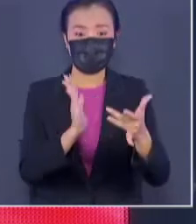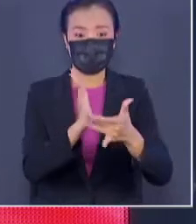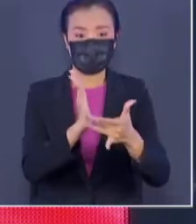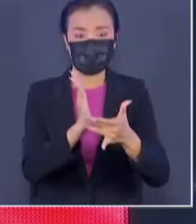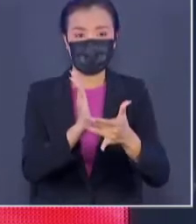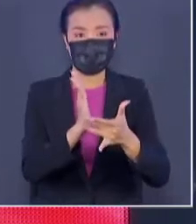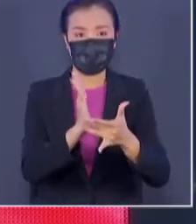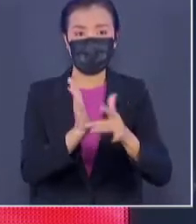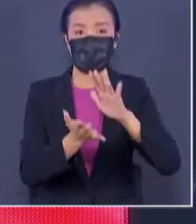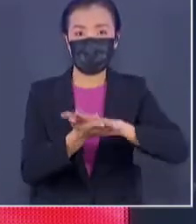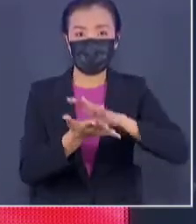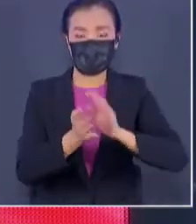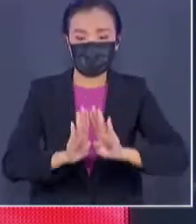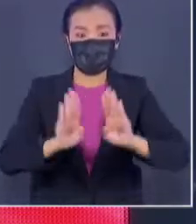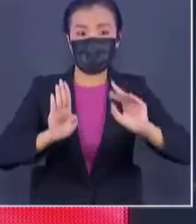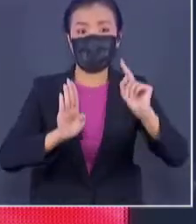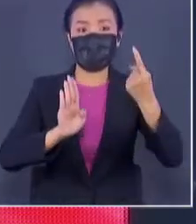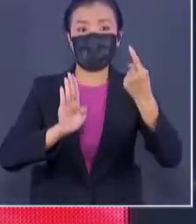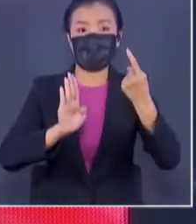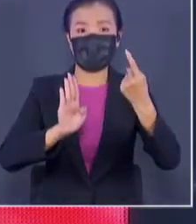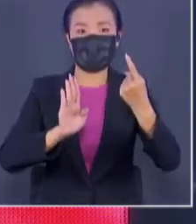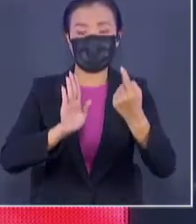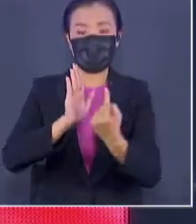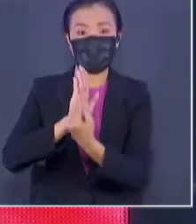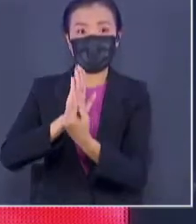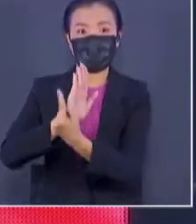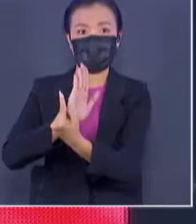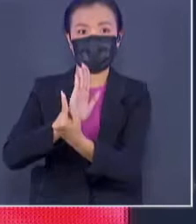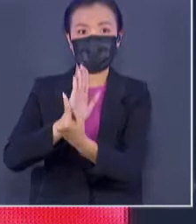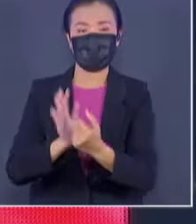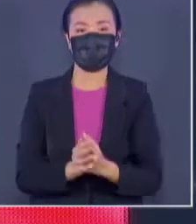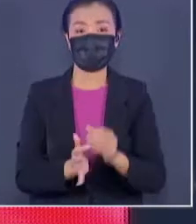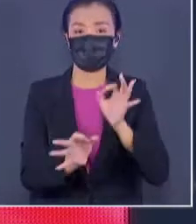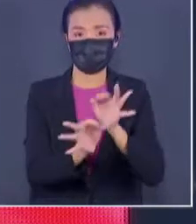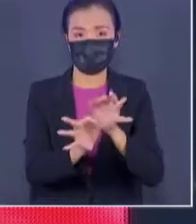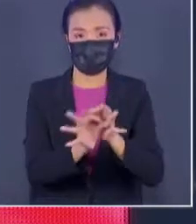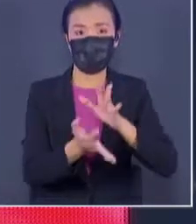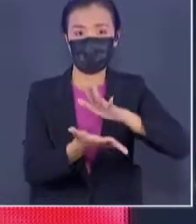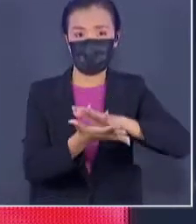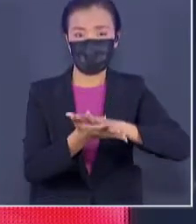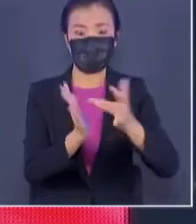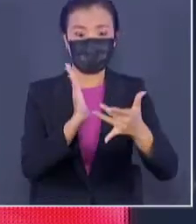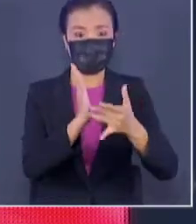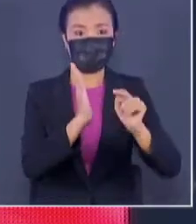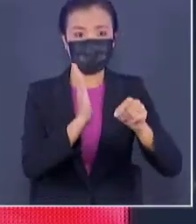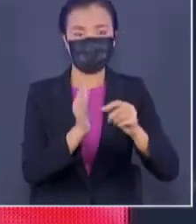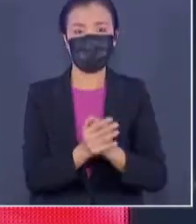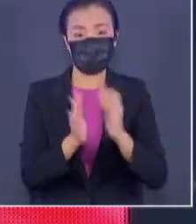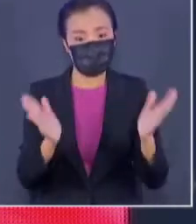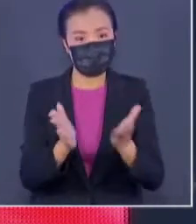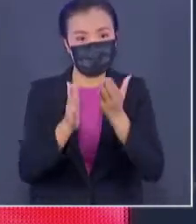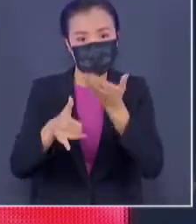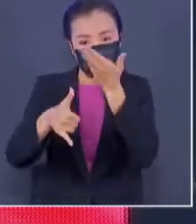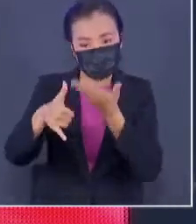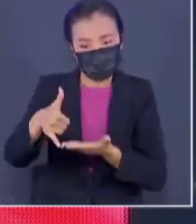ซึ่งถือว่าเป็นแห่งแรกในพื้นที่ภาคอีสานนะครับแล้วก็แน่นอนครับว่าธนาคารโรงเรียนดิจิทัลแห่งนี้นั้นจะสร้างเสริมวินัย